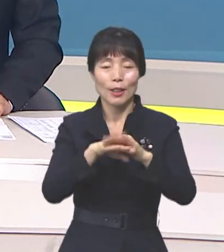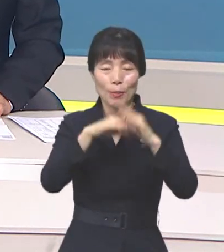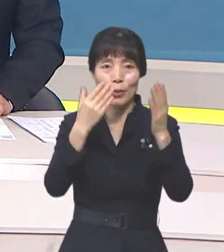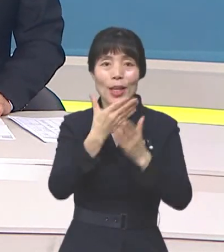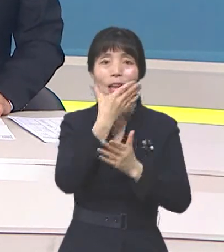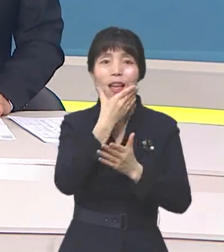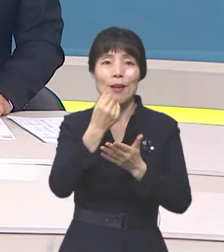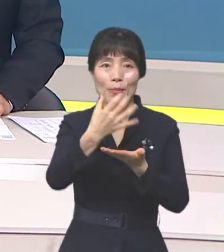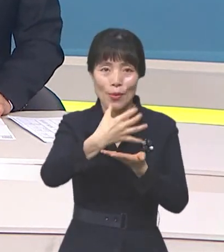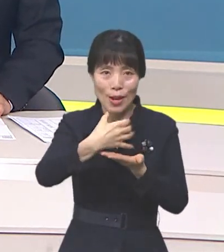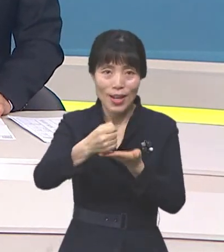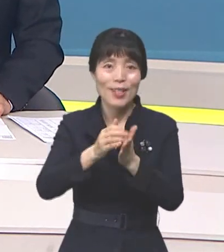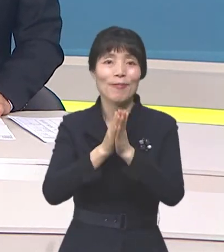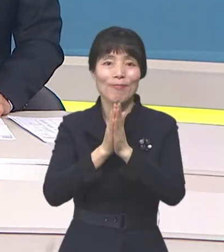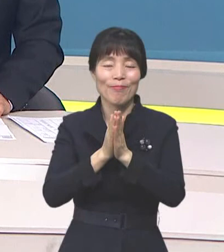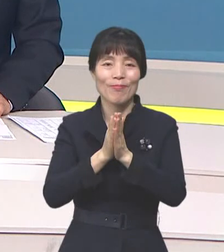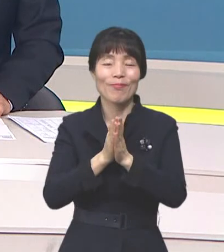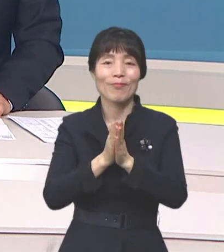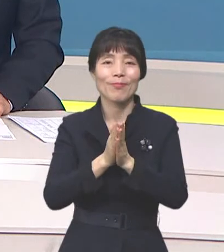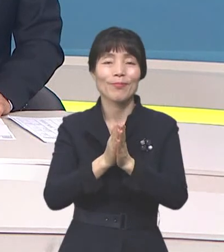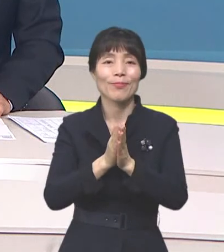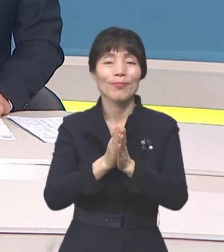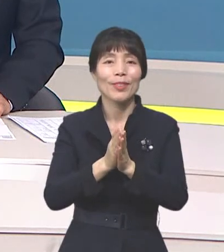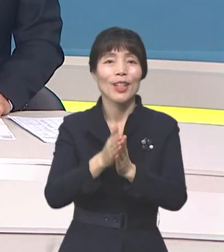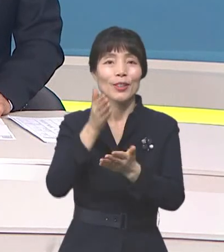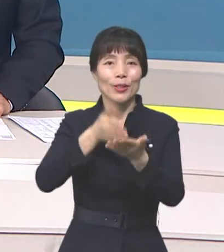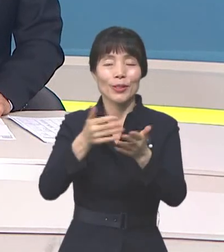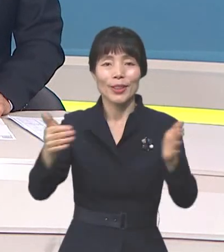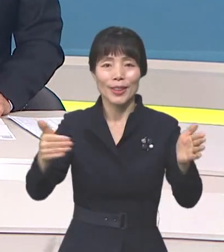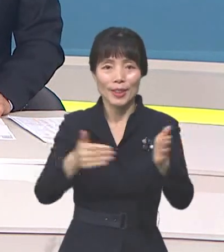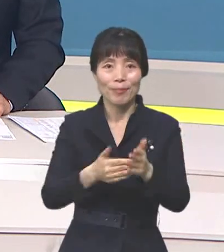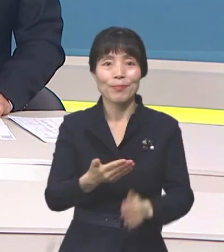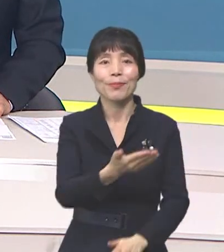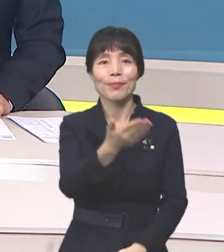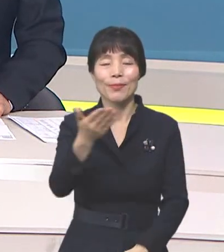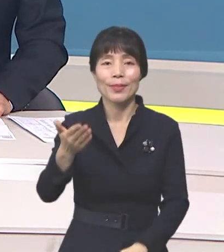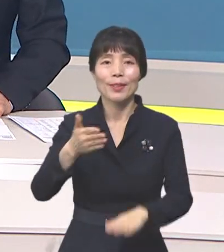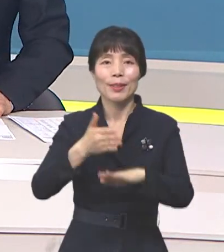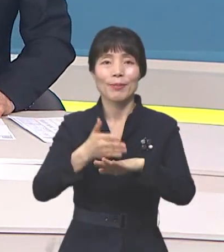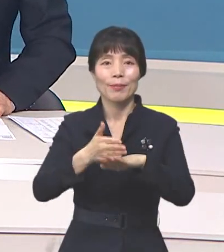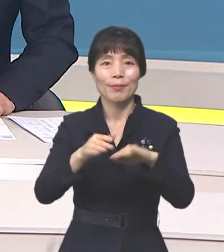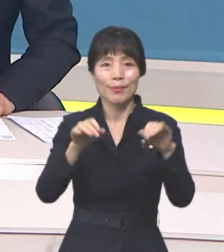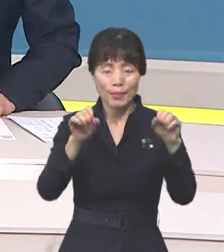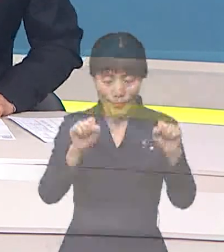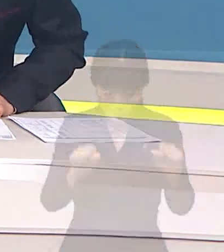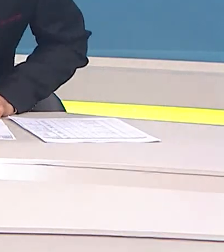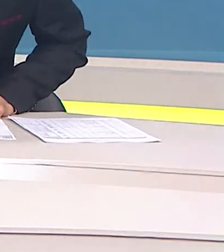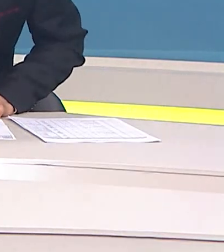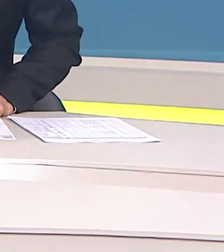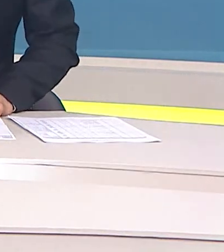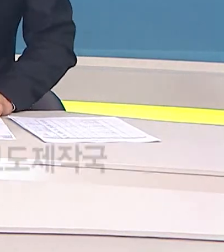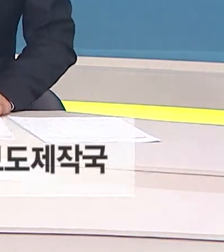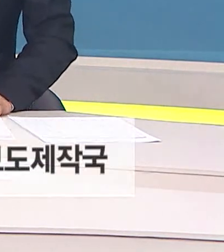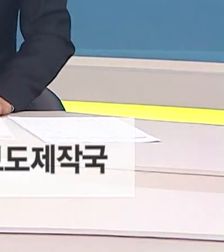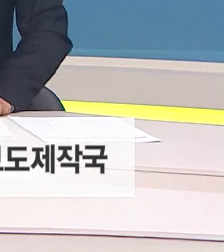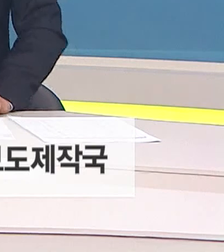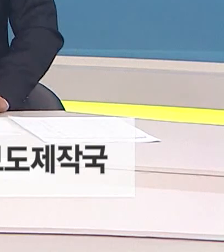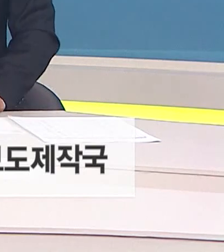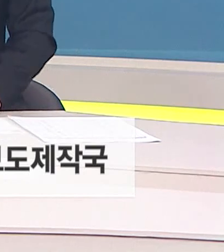깃들길 기원합니다. 네, 이상으로 팁으로드 주간 종합 뉴스를 마칩니다. 시청해주신 여러분 고맙습니다.